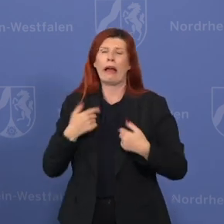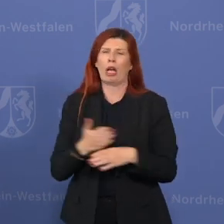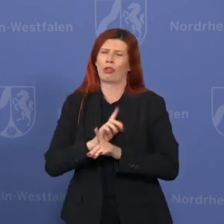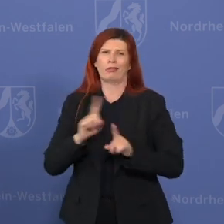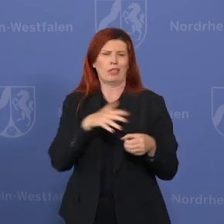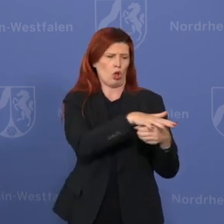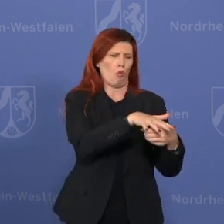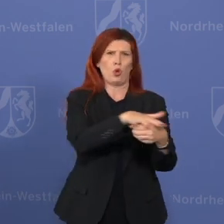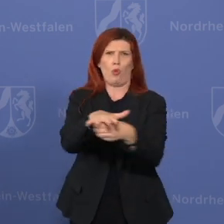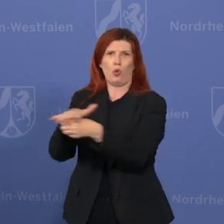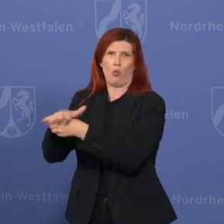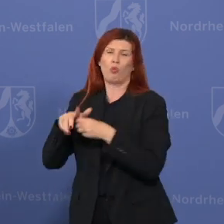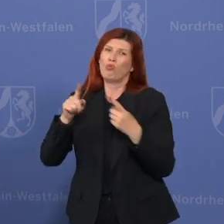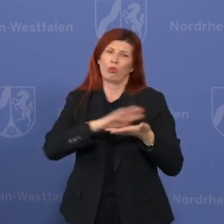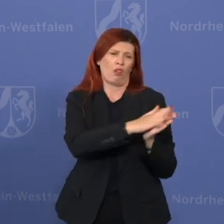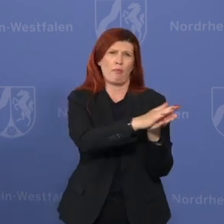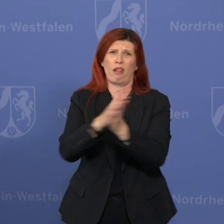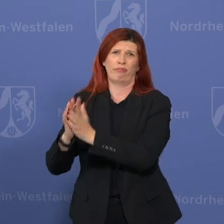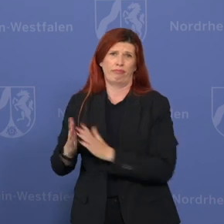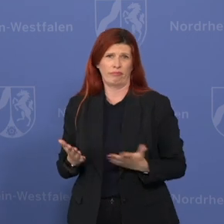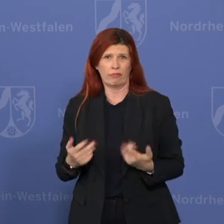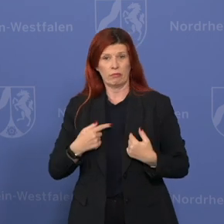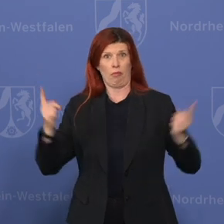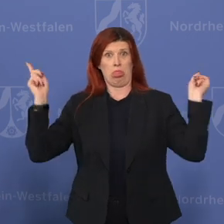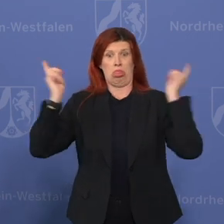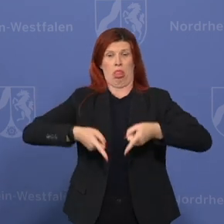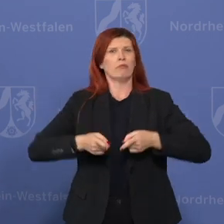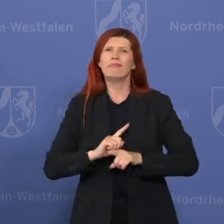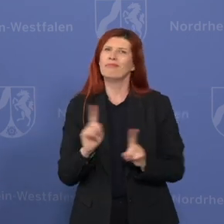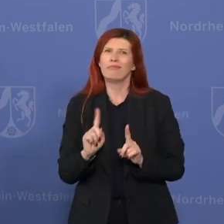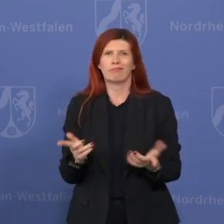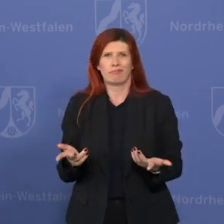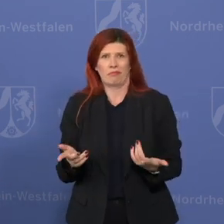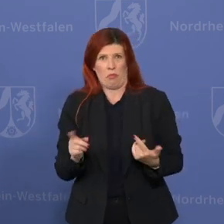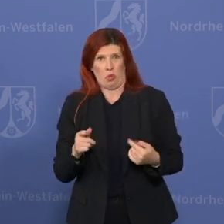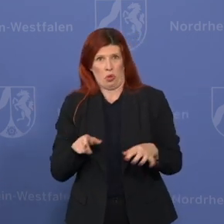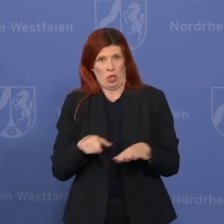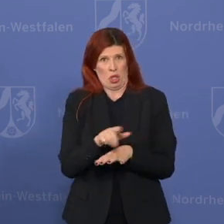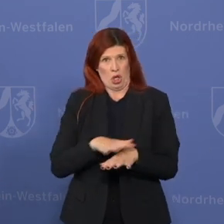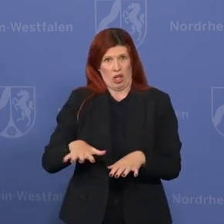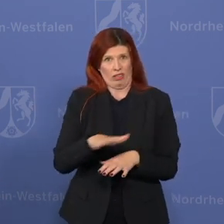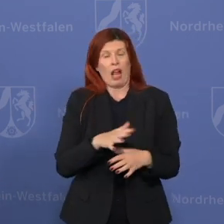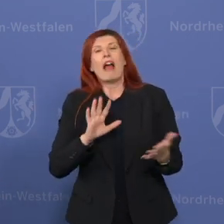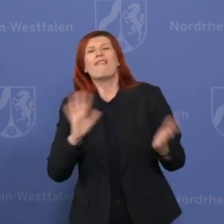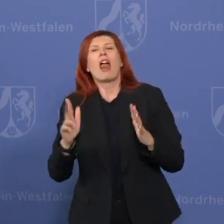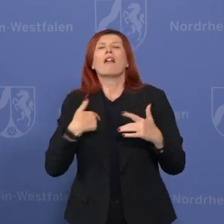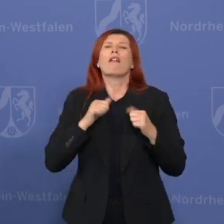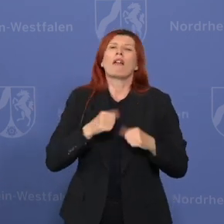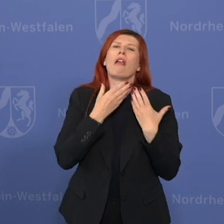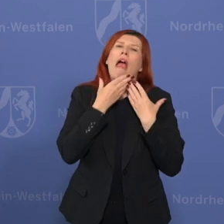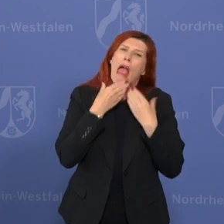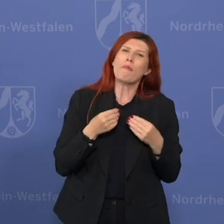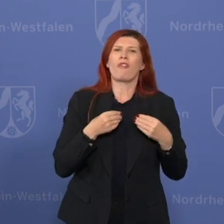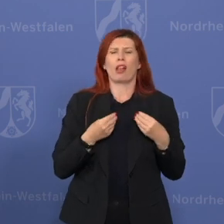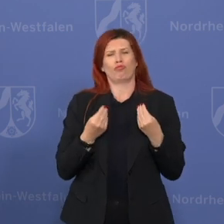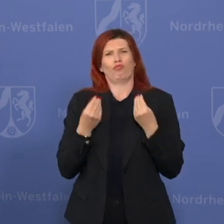jeweils auch lokal abgestimmt trifft? Oder ob wir hier seitens des Landes auch mindestens eine Empfehlung geben können? Das werden wir